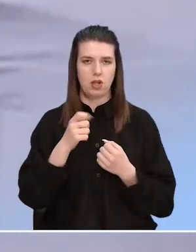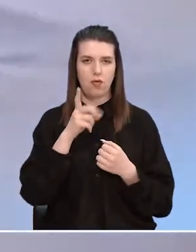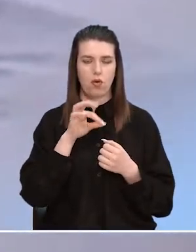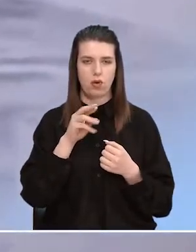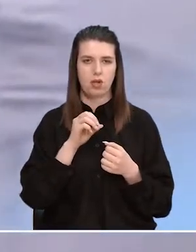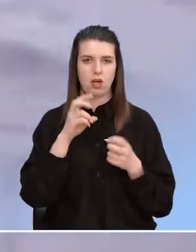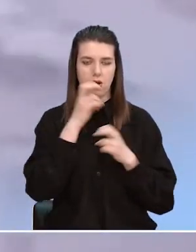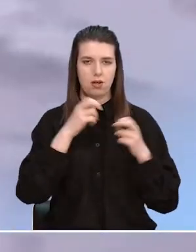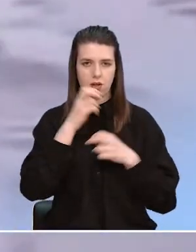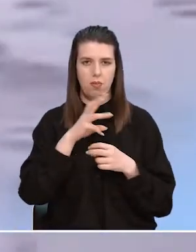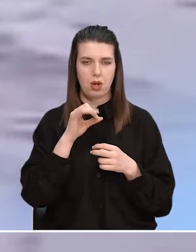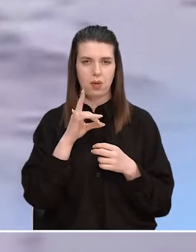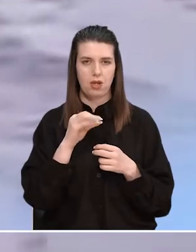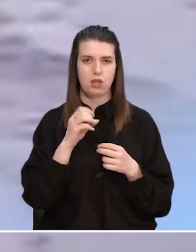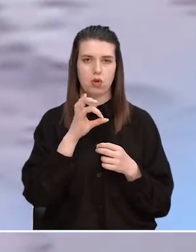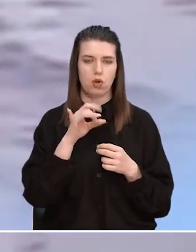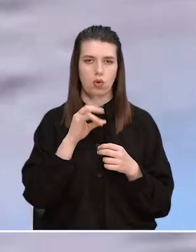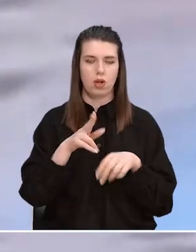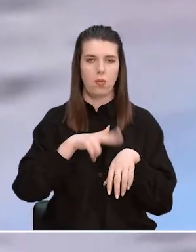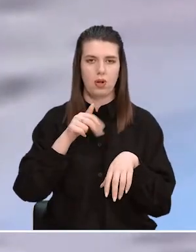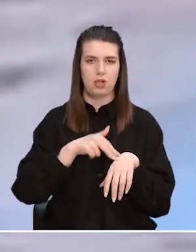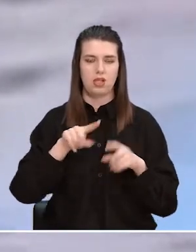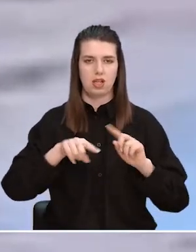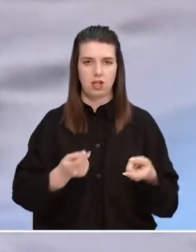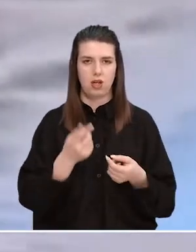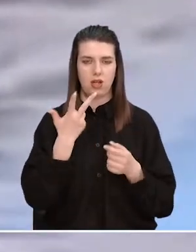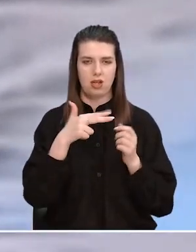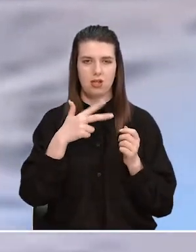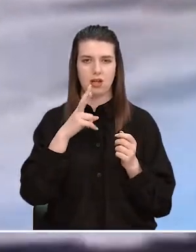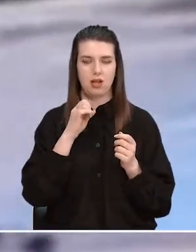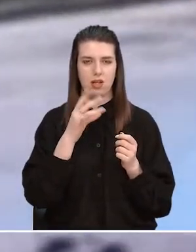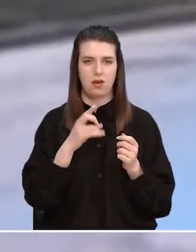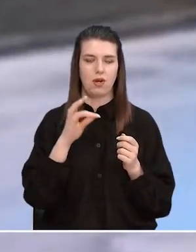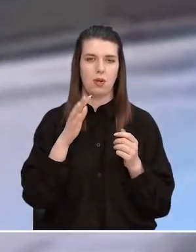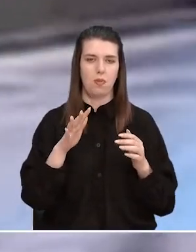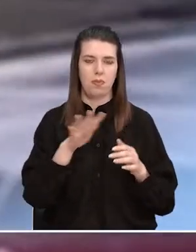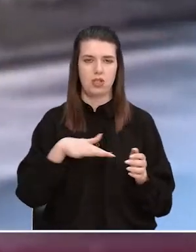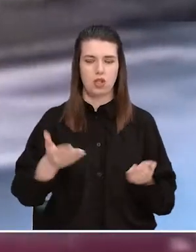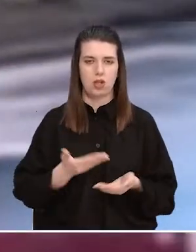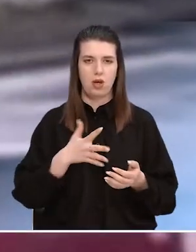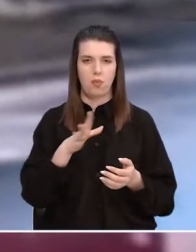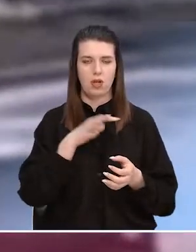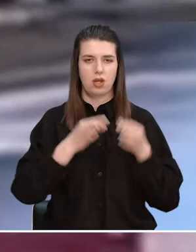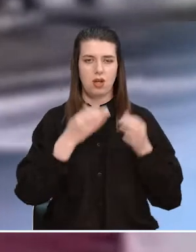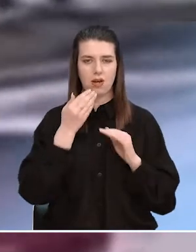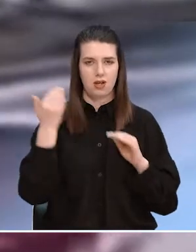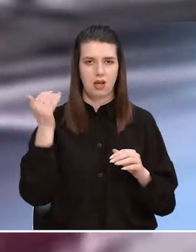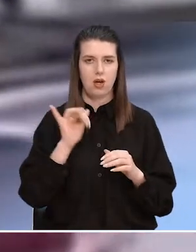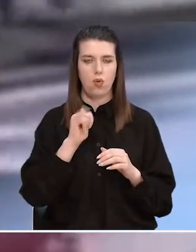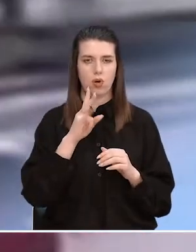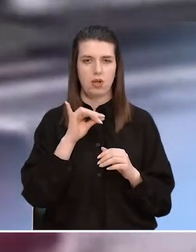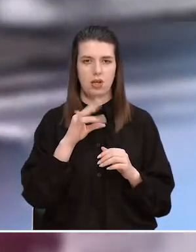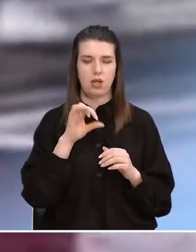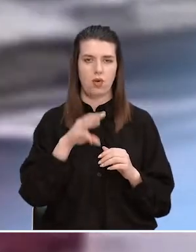средства в ходе оперативно-разыскных мероприятий сотрудники полиции задержали 30-летнего местного жителя ранее